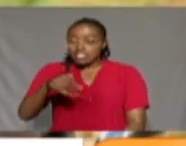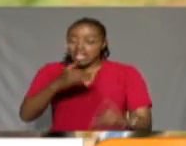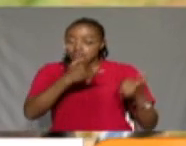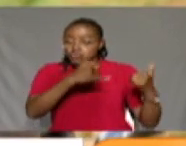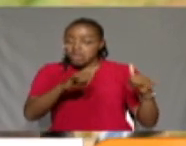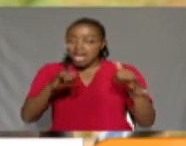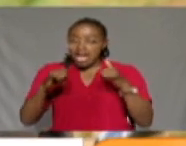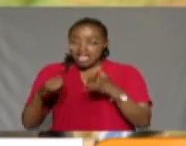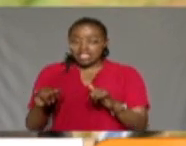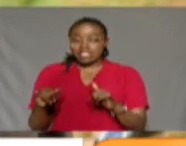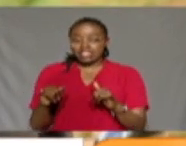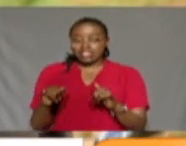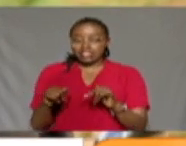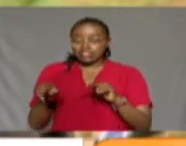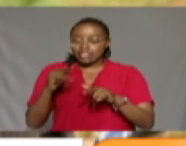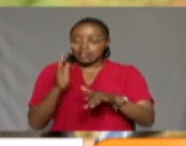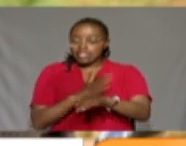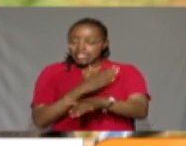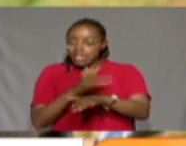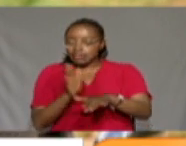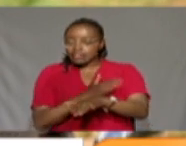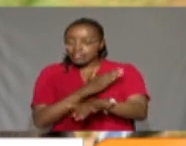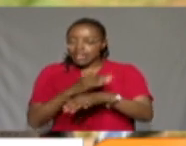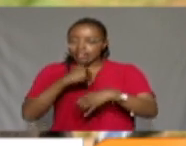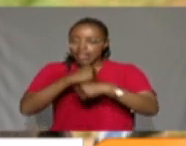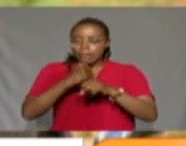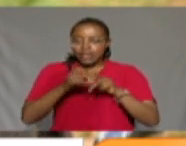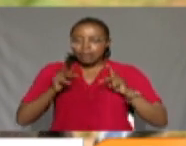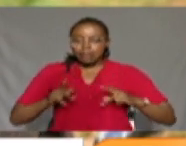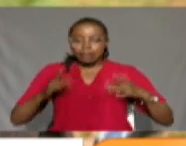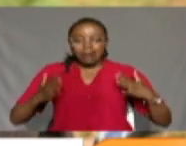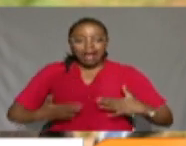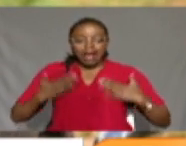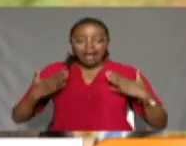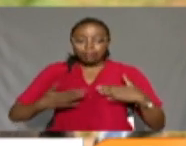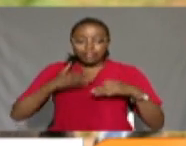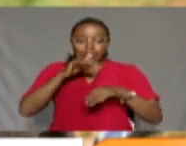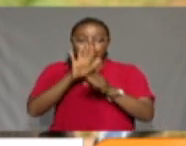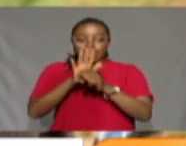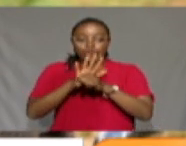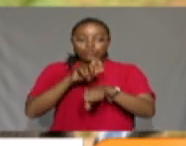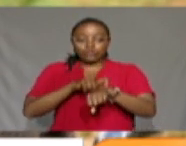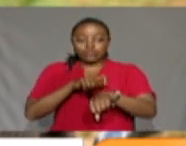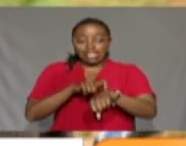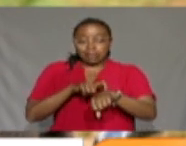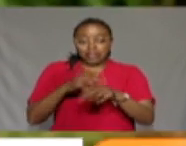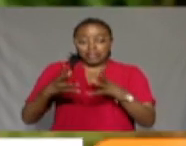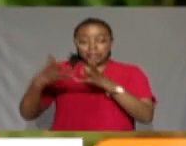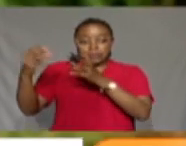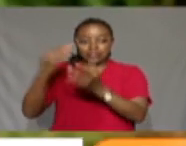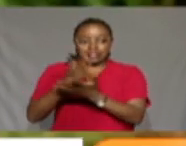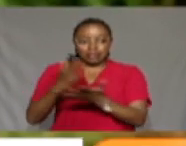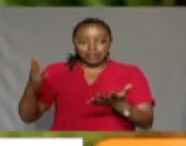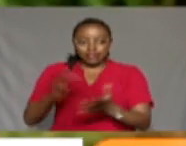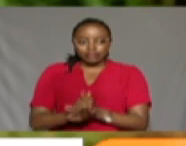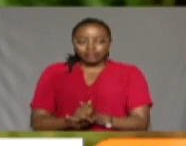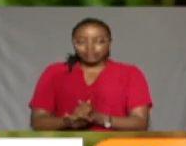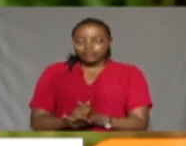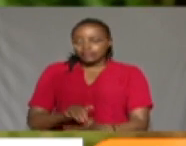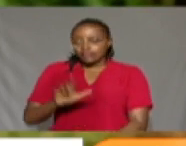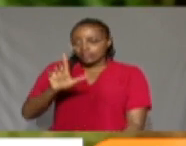wamejaribu, wameimba, wamefurahisha. Na sana sana siku anafika kwenda mahali pale, huyu Le